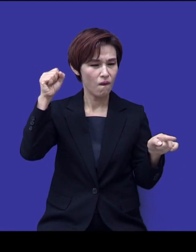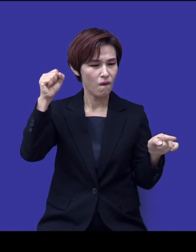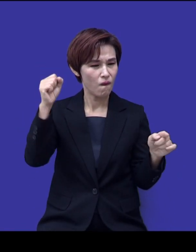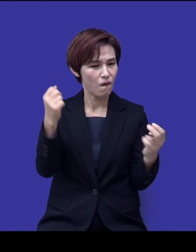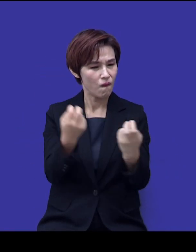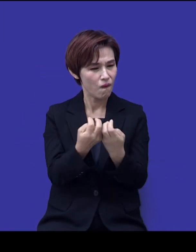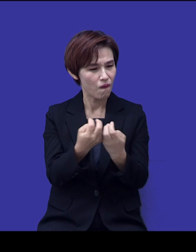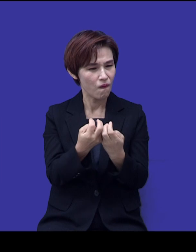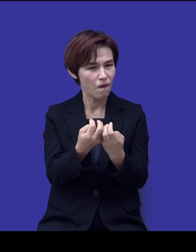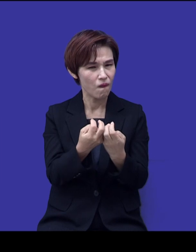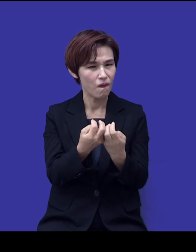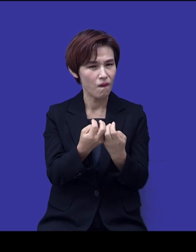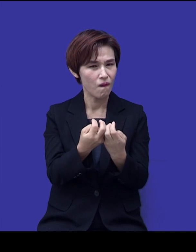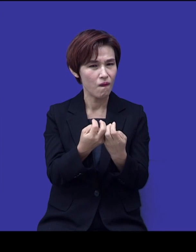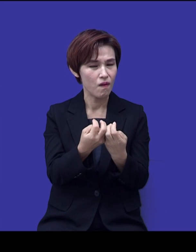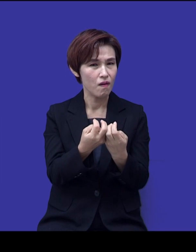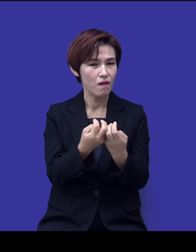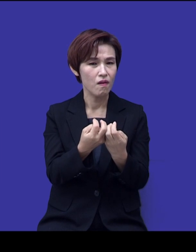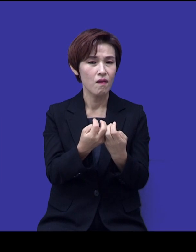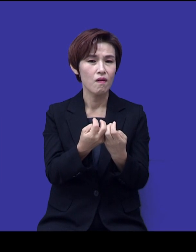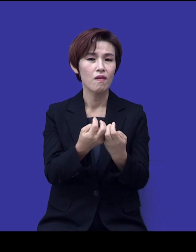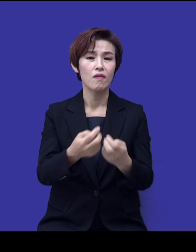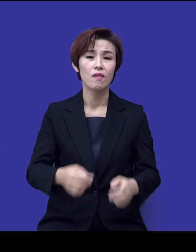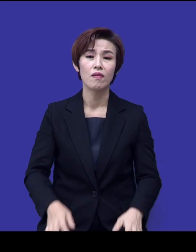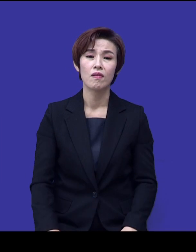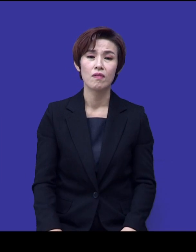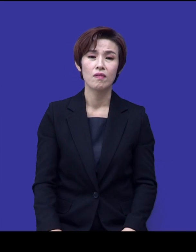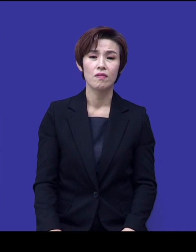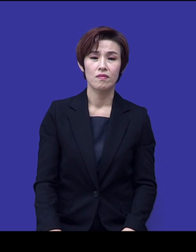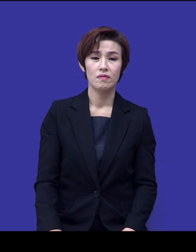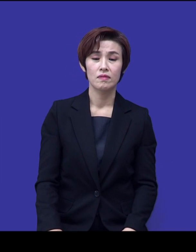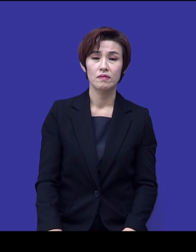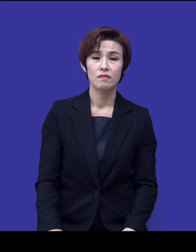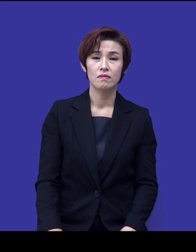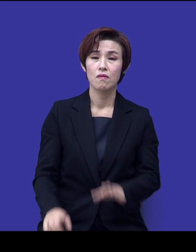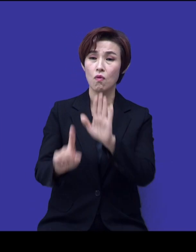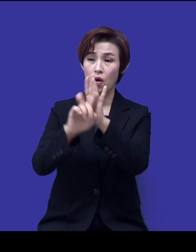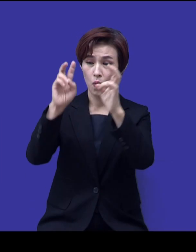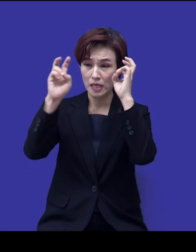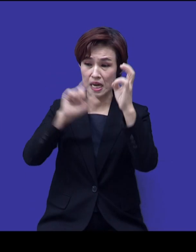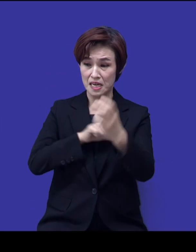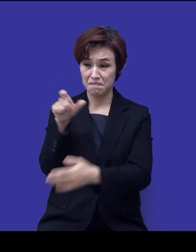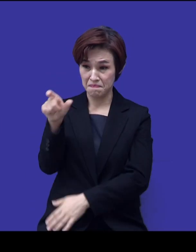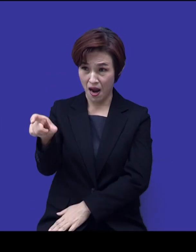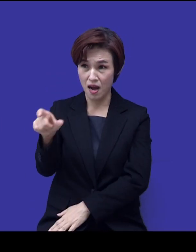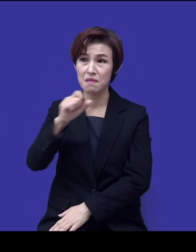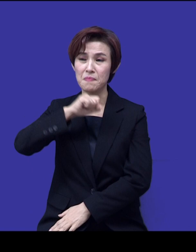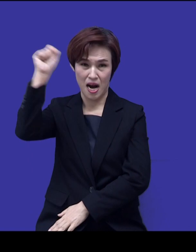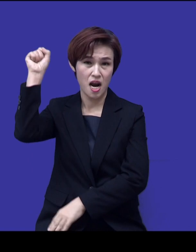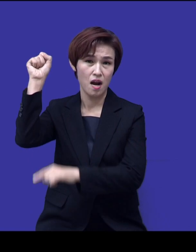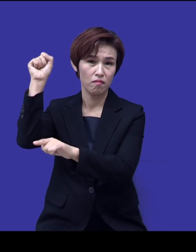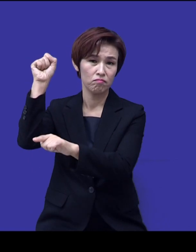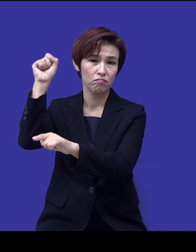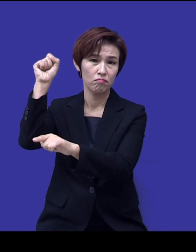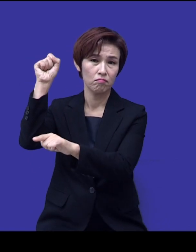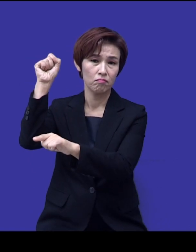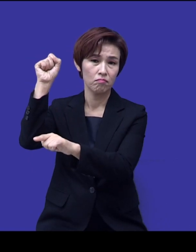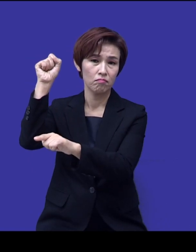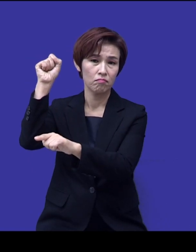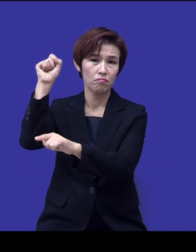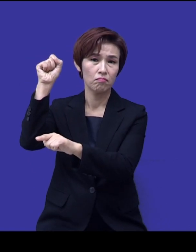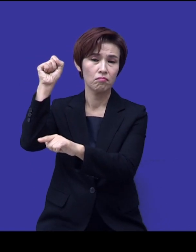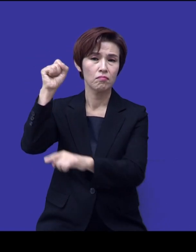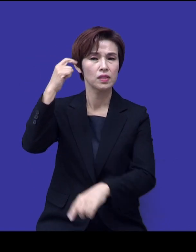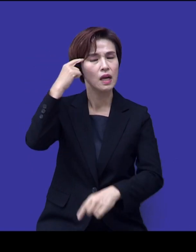그렇죠. 거기 가서 이름을 써내야 돼요. 투표 시험에 내가 왔다라는 거예요. 예. 거기 안 써내면 탈락이에요. 그렇겠죠. 근데 그때